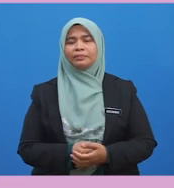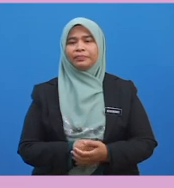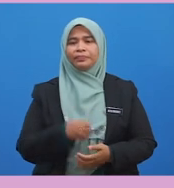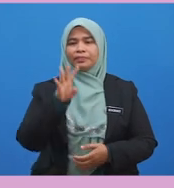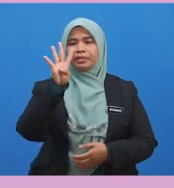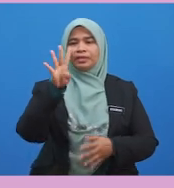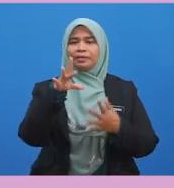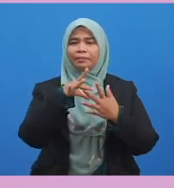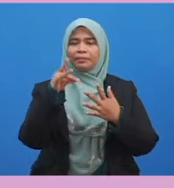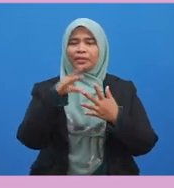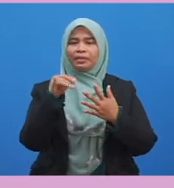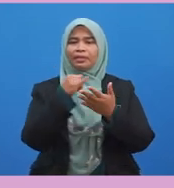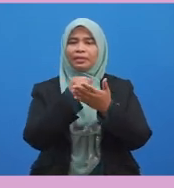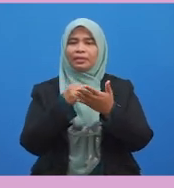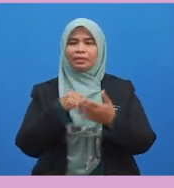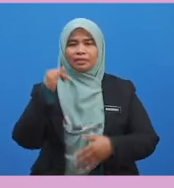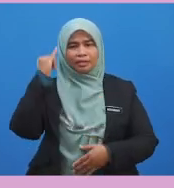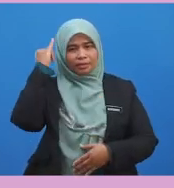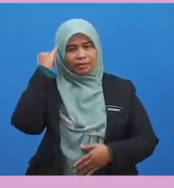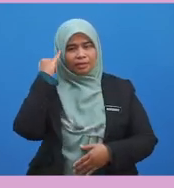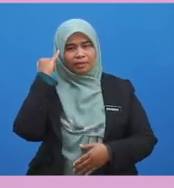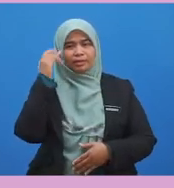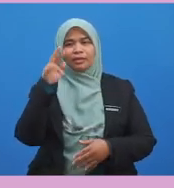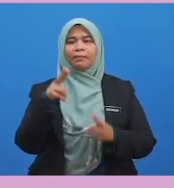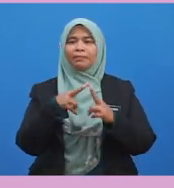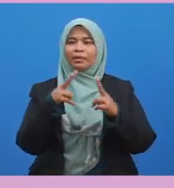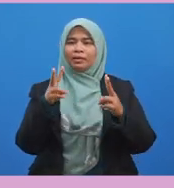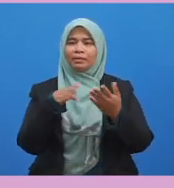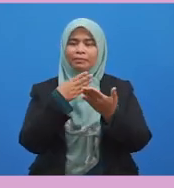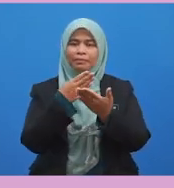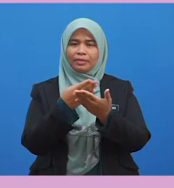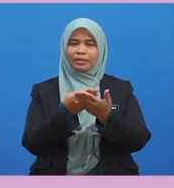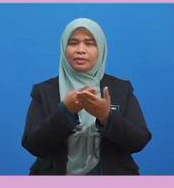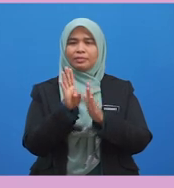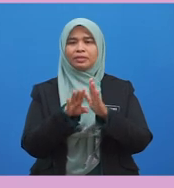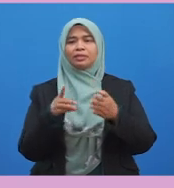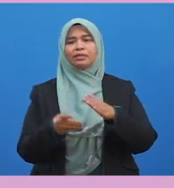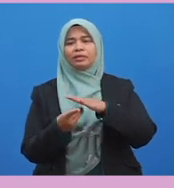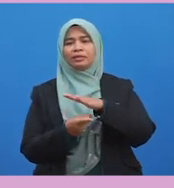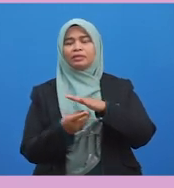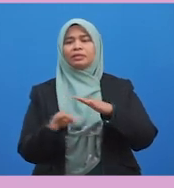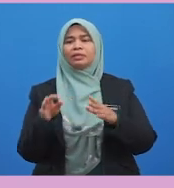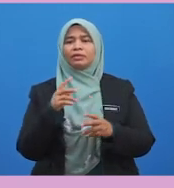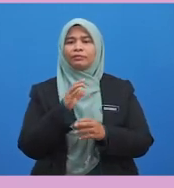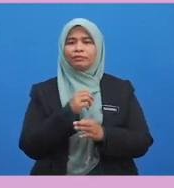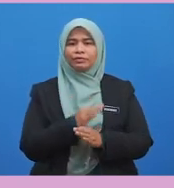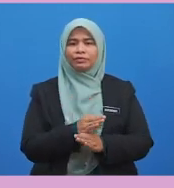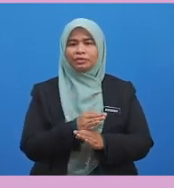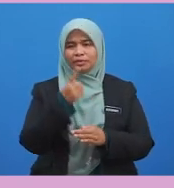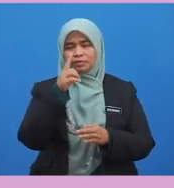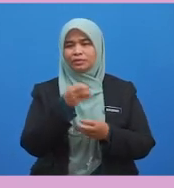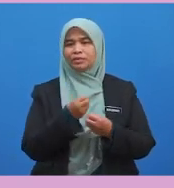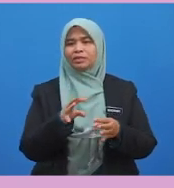Keempat, memilih lakaran idea yang terbaik berdasarkan fungsi untuk menyelesaikan masalah.